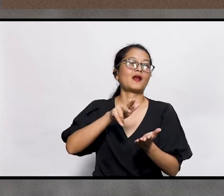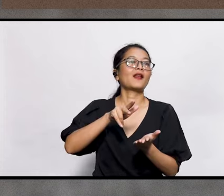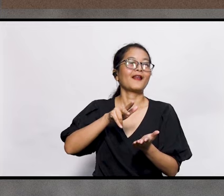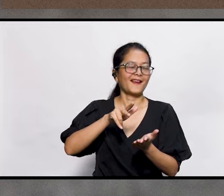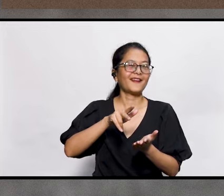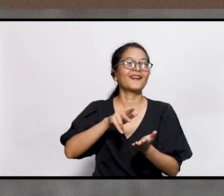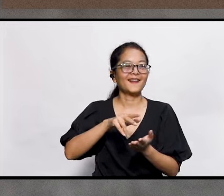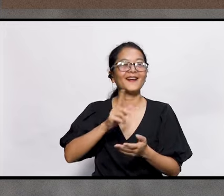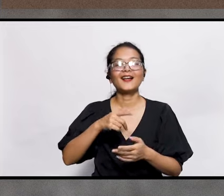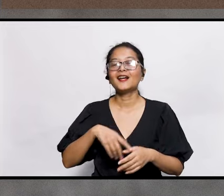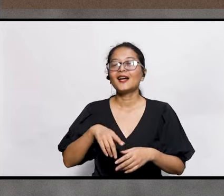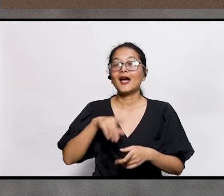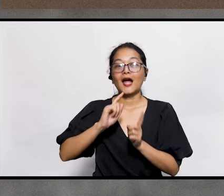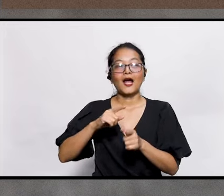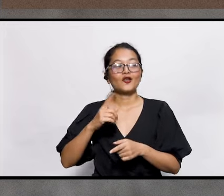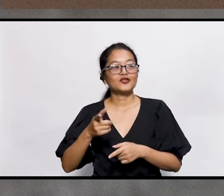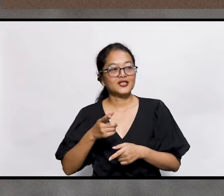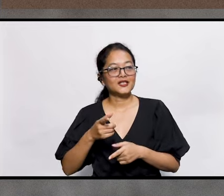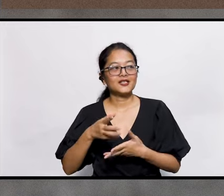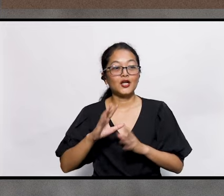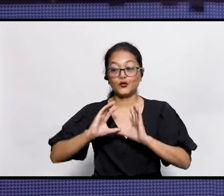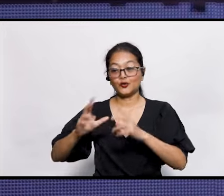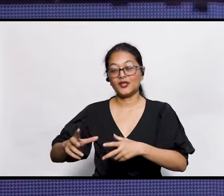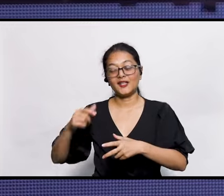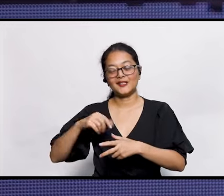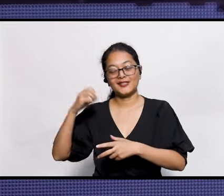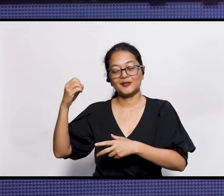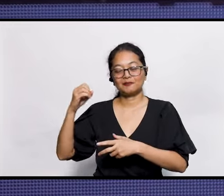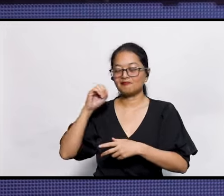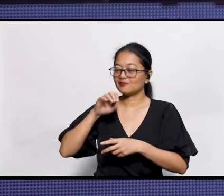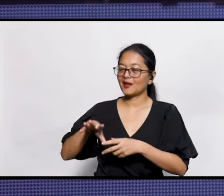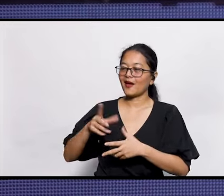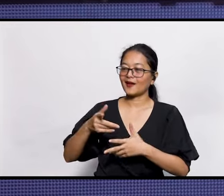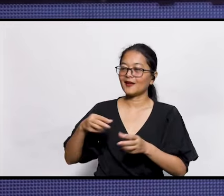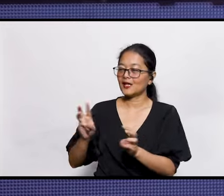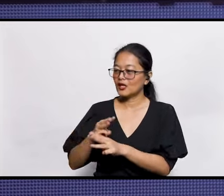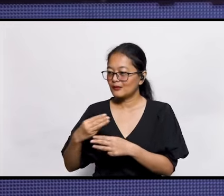praisecitific Mus mempengaruhi semuanya kita bawa dalam